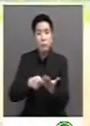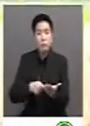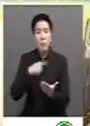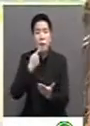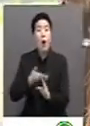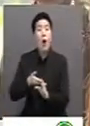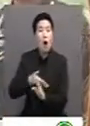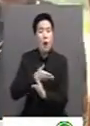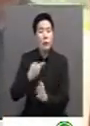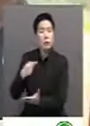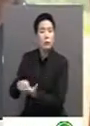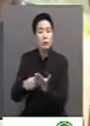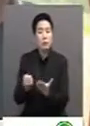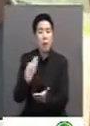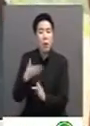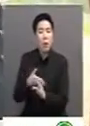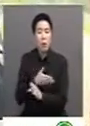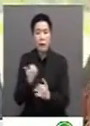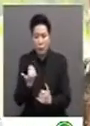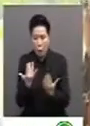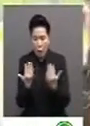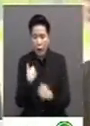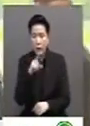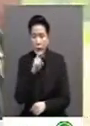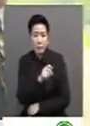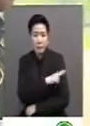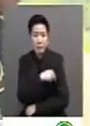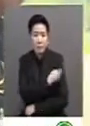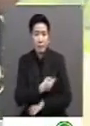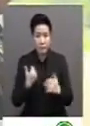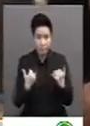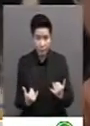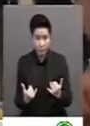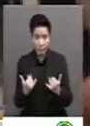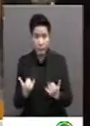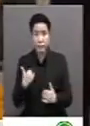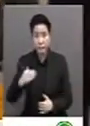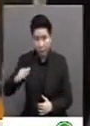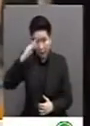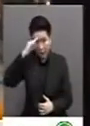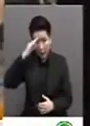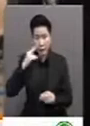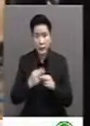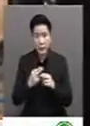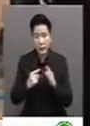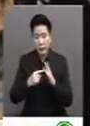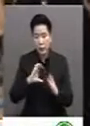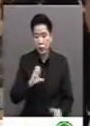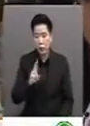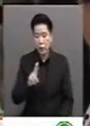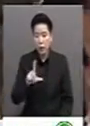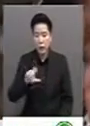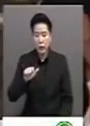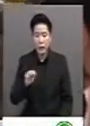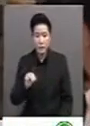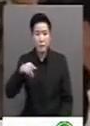าลก่อนหน้านี้ทหารบอกว่าคงต้องไปสอบถามจากโรงพยาบาลเองค่ะ ค่ะทางพลตรีเฉลิมพลศรีสวัสดิ์ผู้บัญชาการกองพลทห